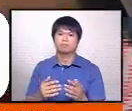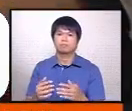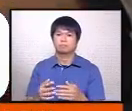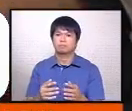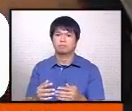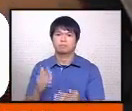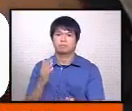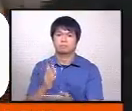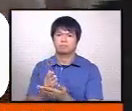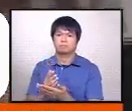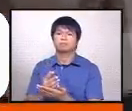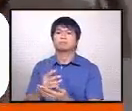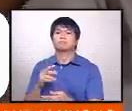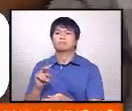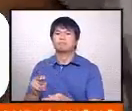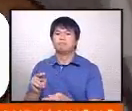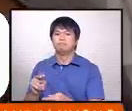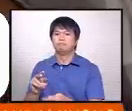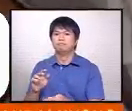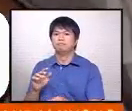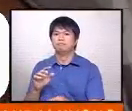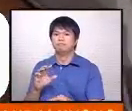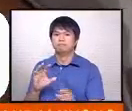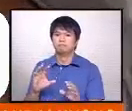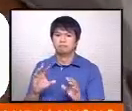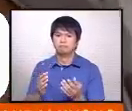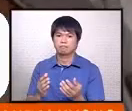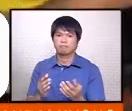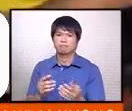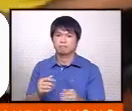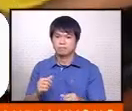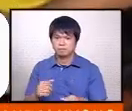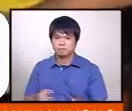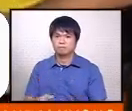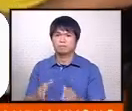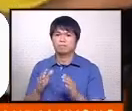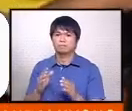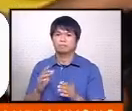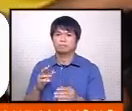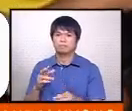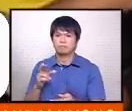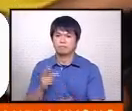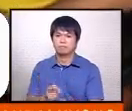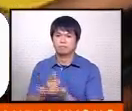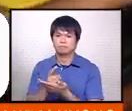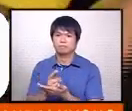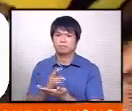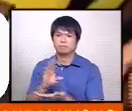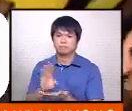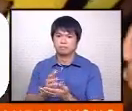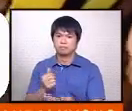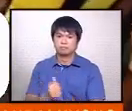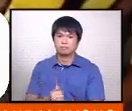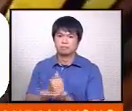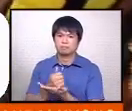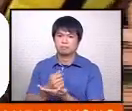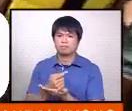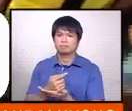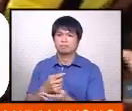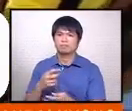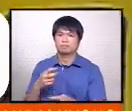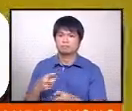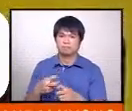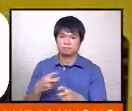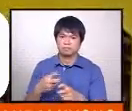sa eskwela, pumayag na rin ang ginang na iparehab siya. Maaari raw kasing makatulong ito, lalo't hirap daw siyang